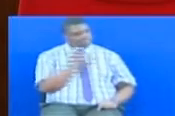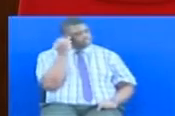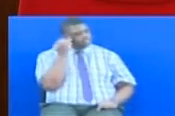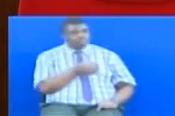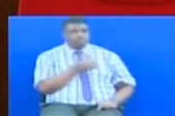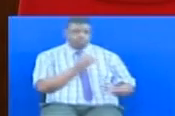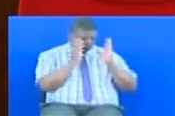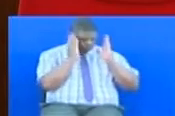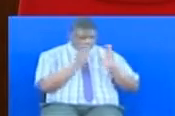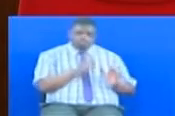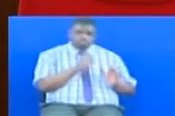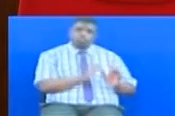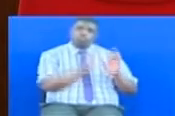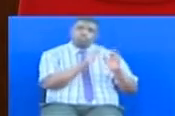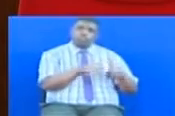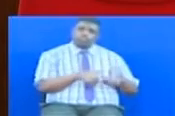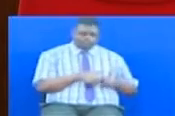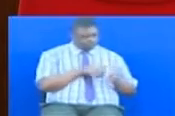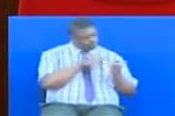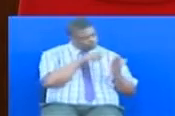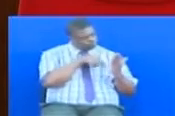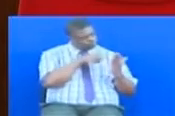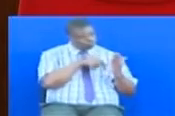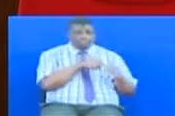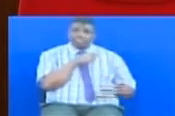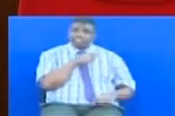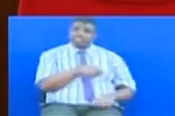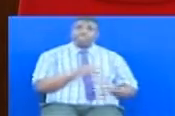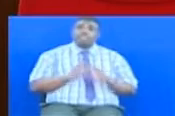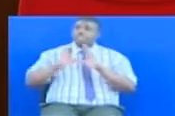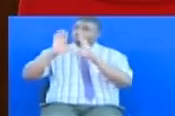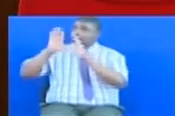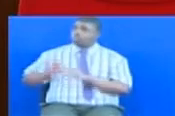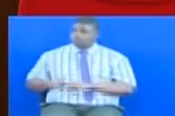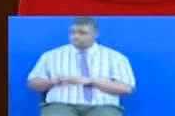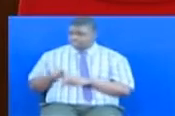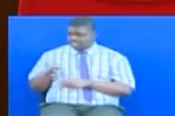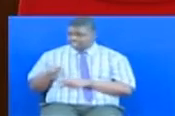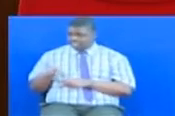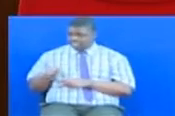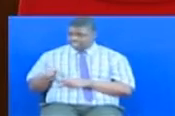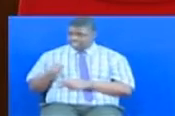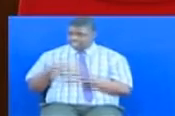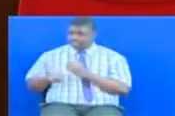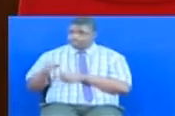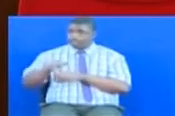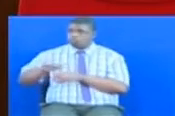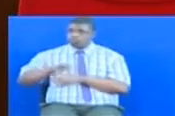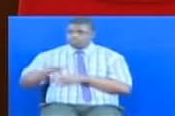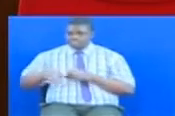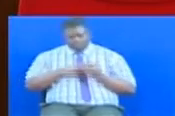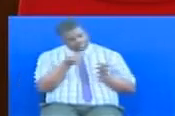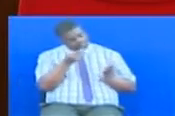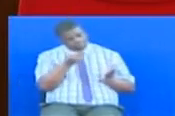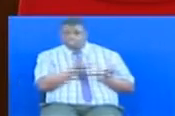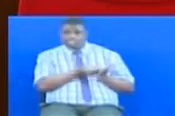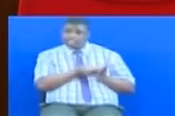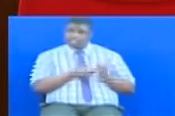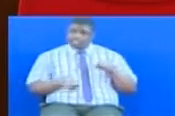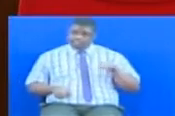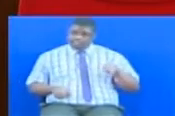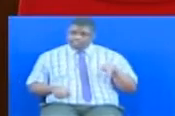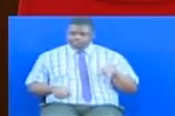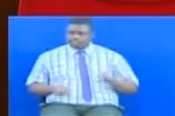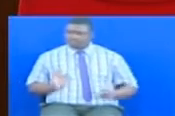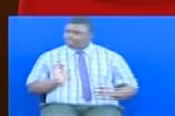wa bunge kwamba tunavyozisoma hizi ripoti ambazo ziko kwenye matumizi ya fedha, kwa maana compliance, ni